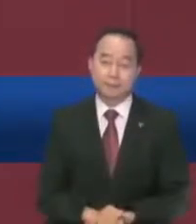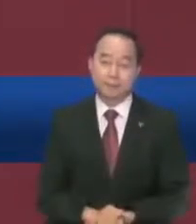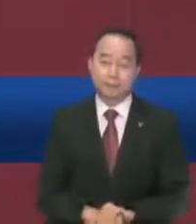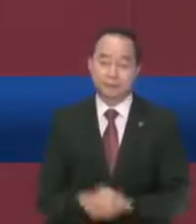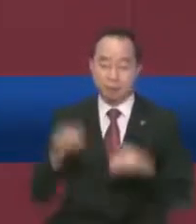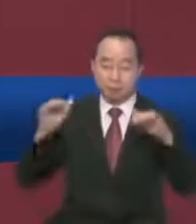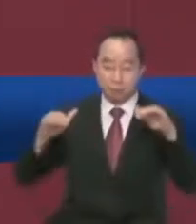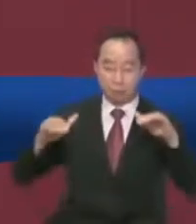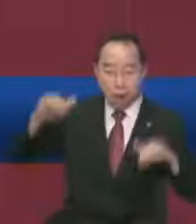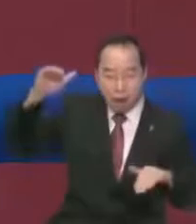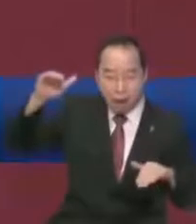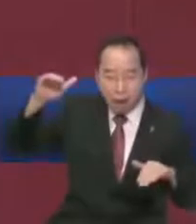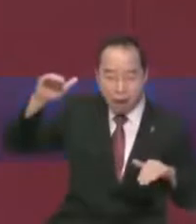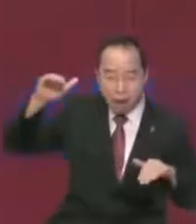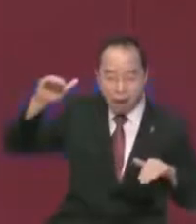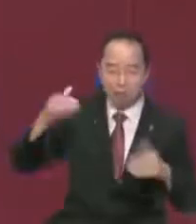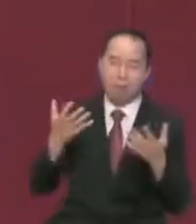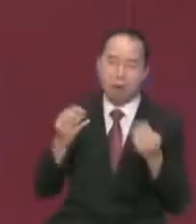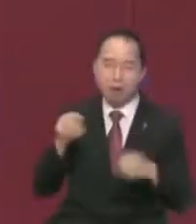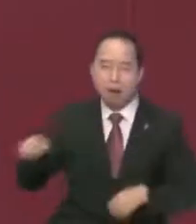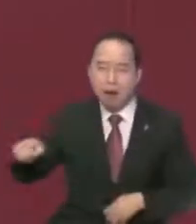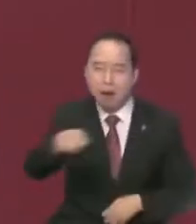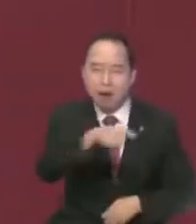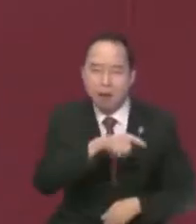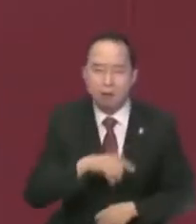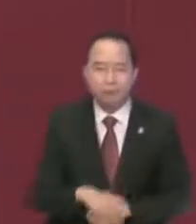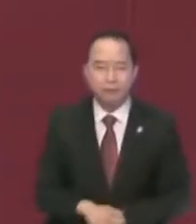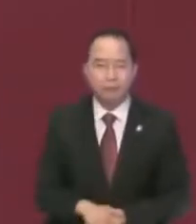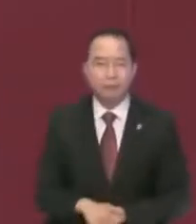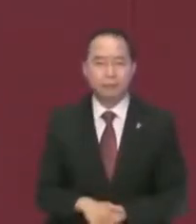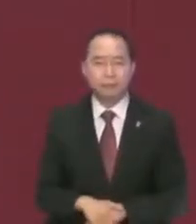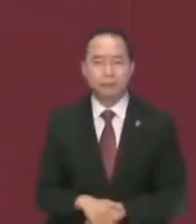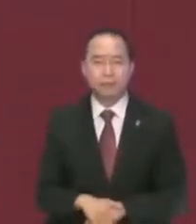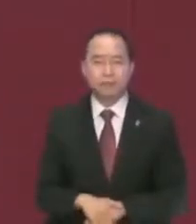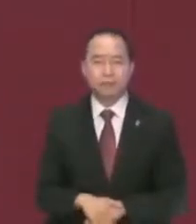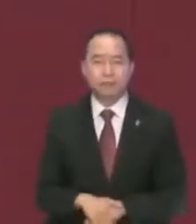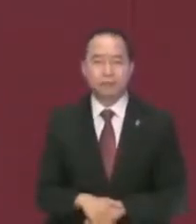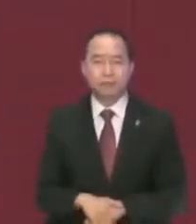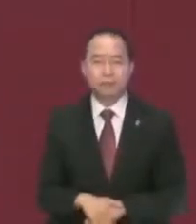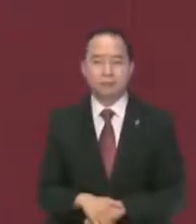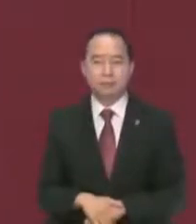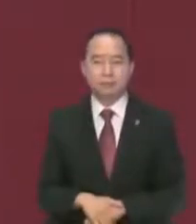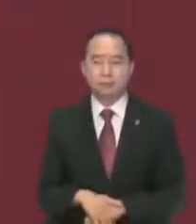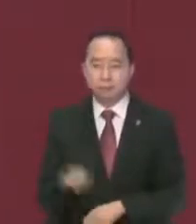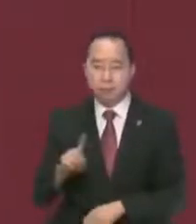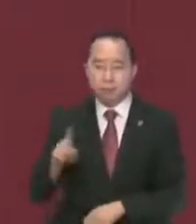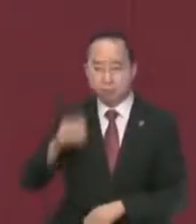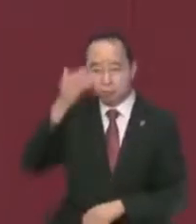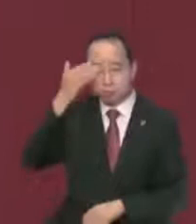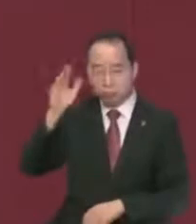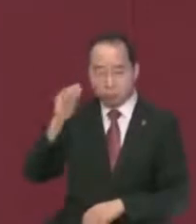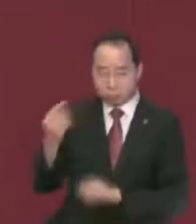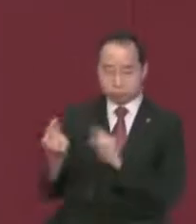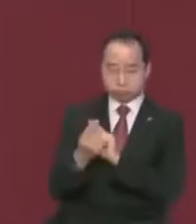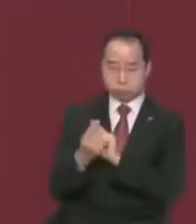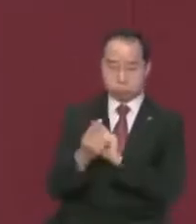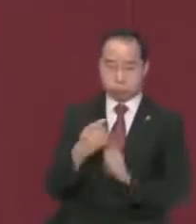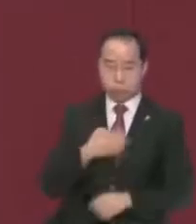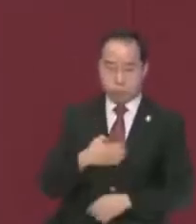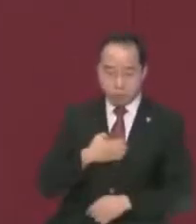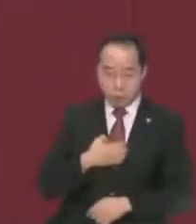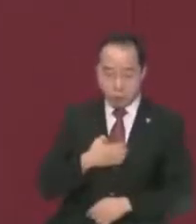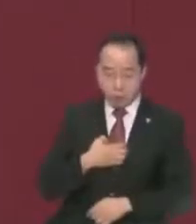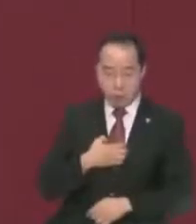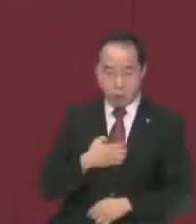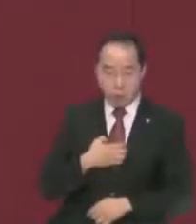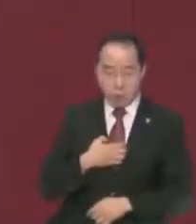불평등은 일상에 다양하게 숨어 있습니다. 낯선 사람을 만날 때면 걱정되고 가사노동과